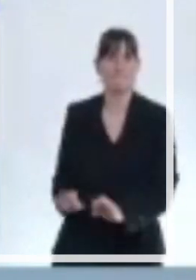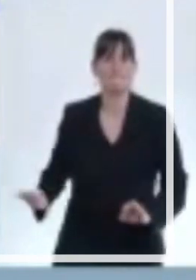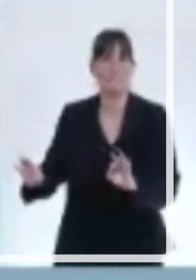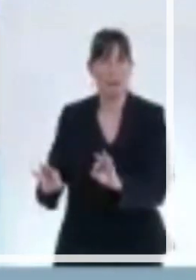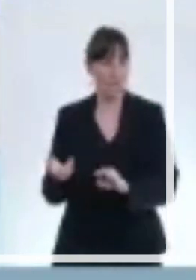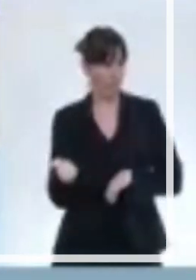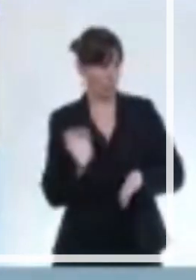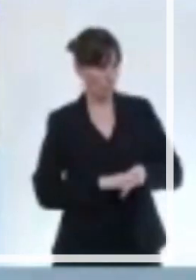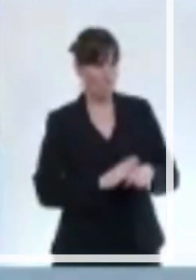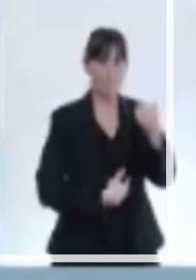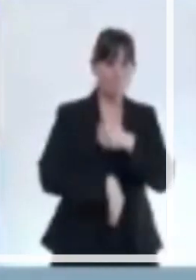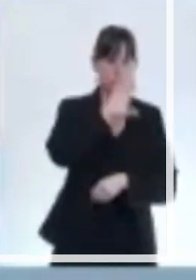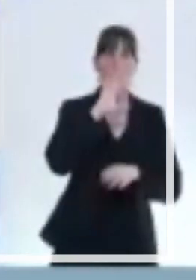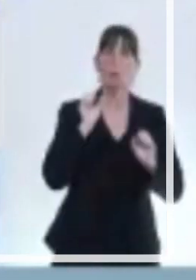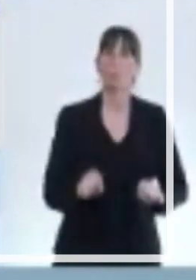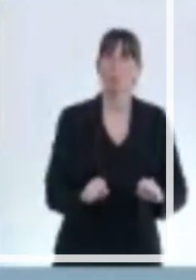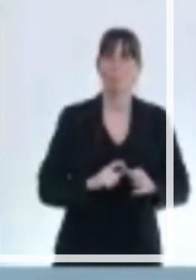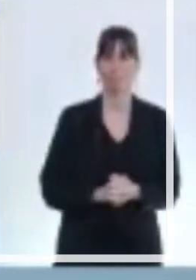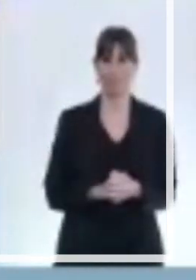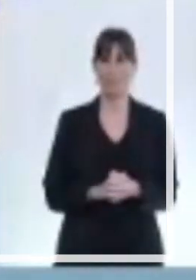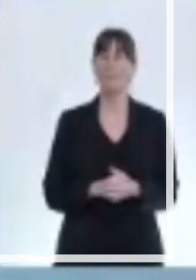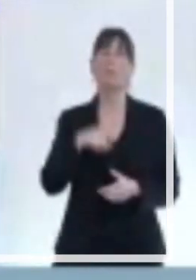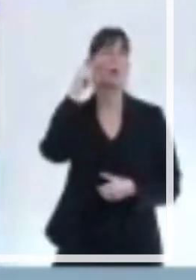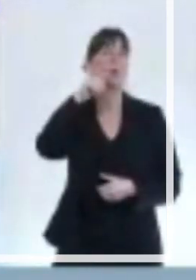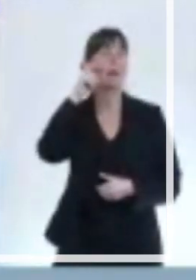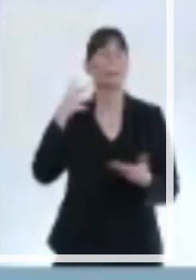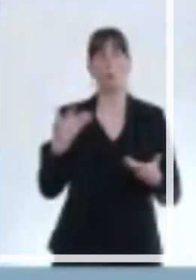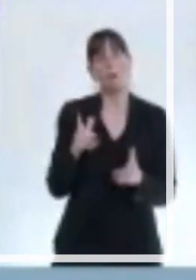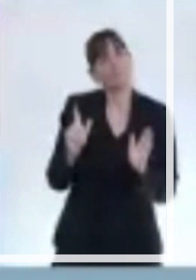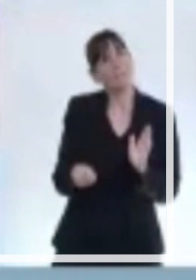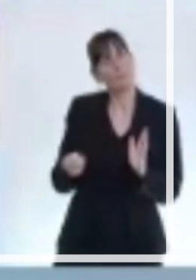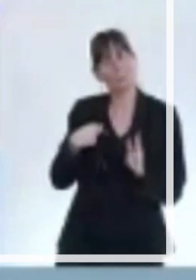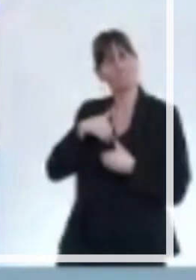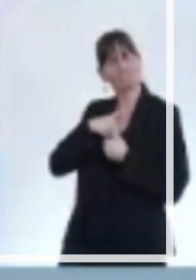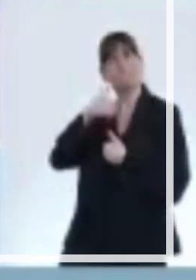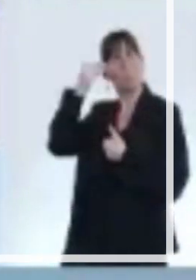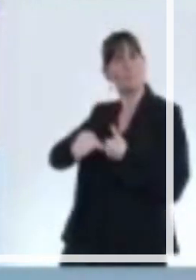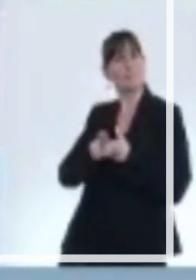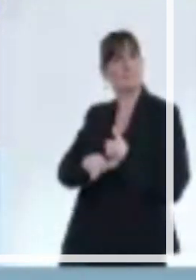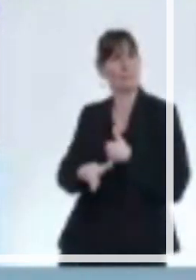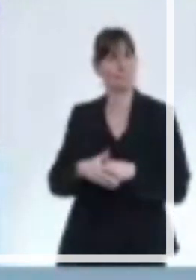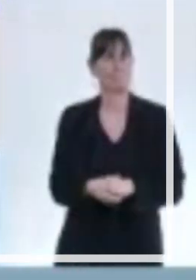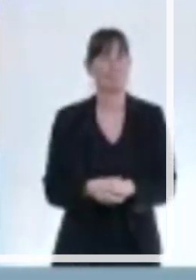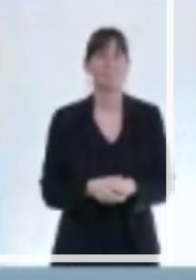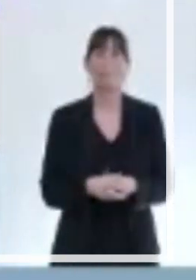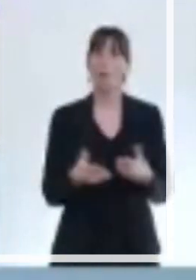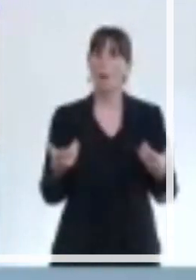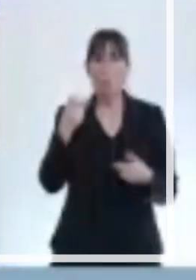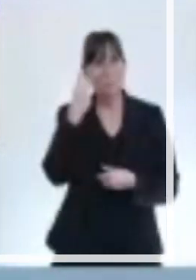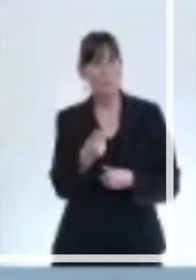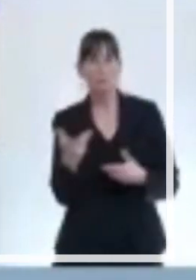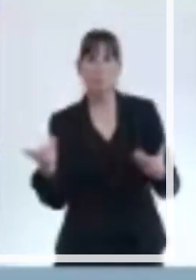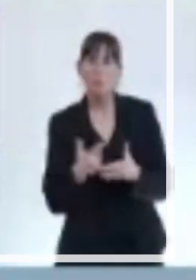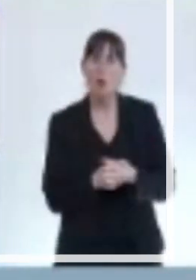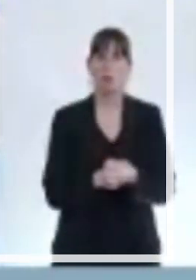tout d'abord ce que nous avons constaté c'était attendu une augmentation très importante parfois massives par